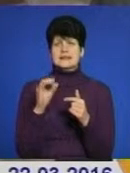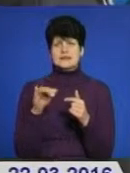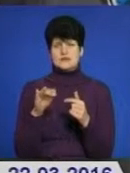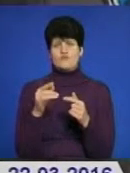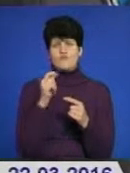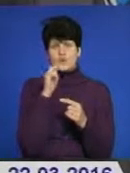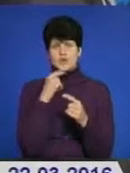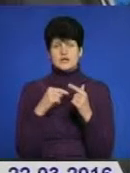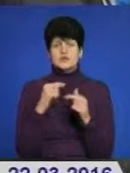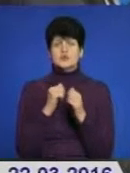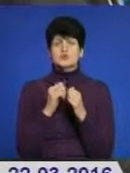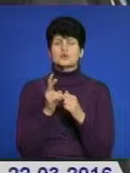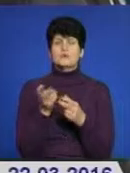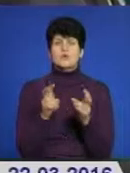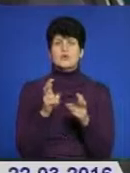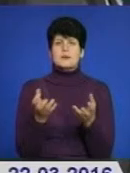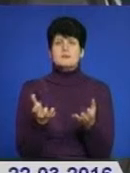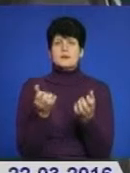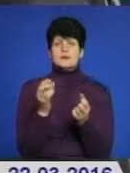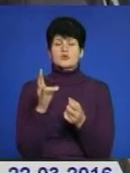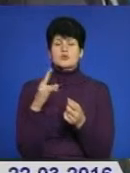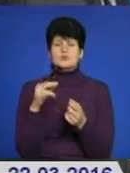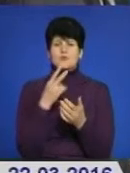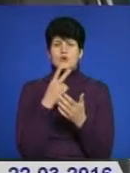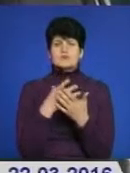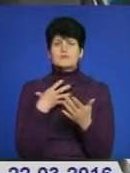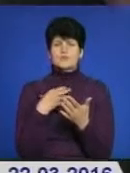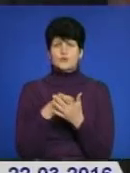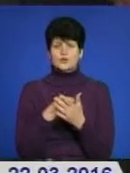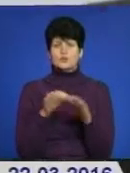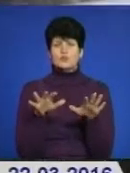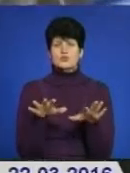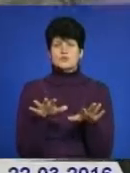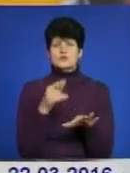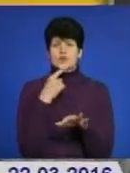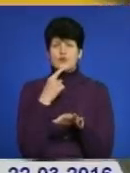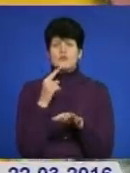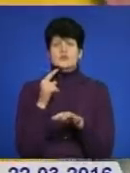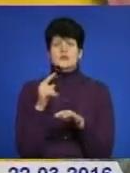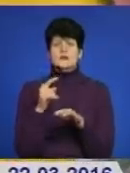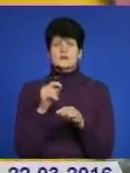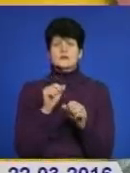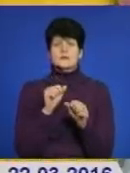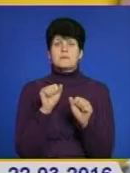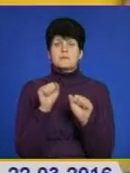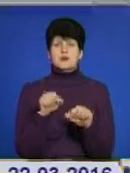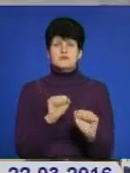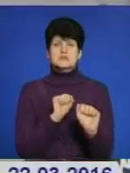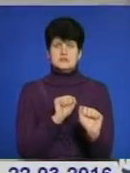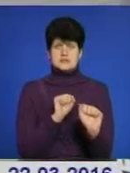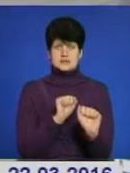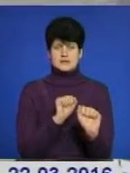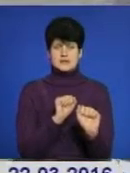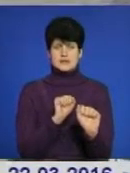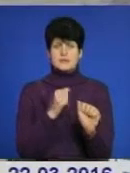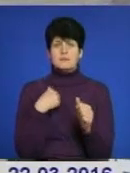Україну. Кожен, хто виходить на підтримку Надії, показує свою власну позицію, каже правозахисник Володимир Малишевський. Все ж таки надіємося, що вона